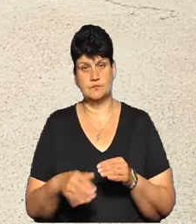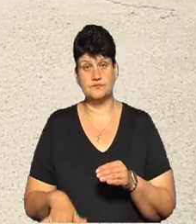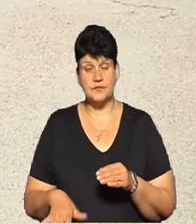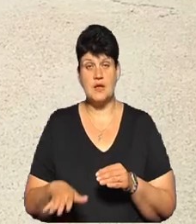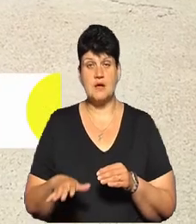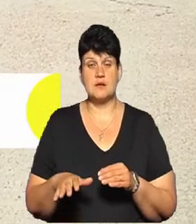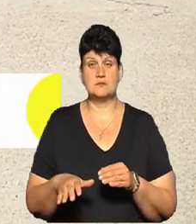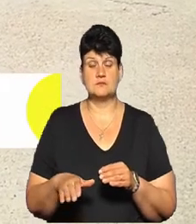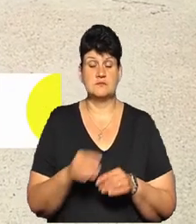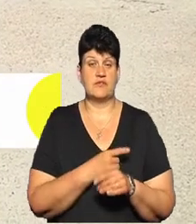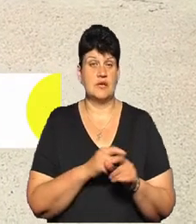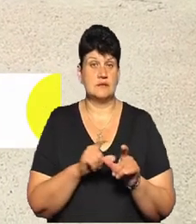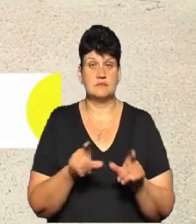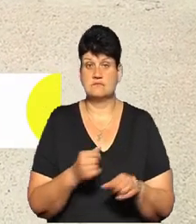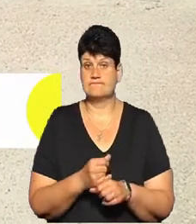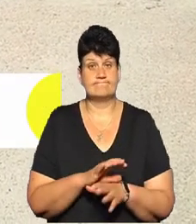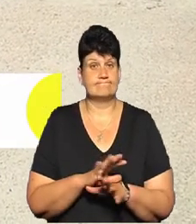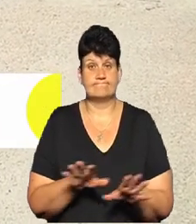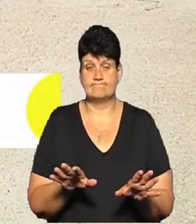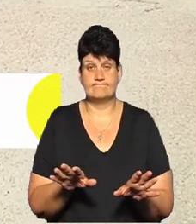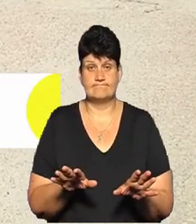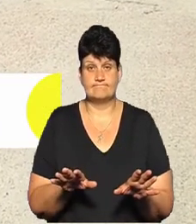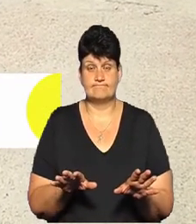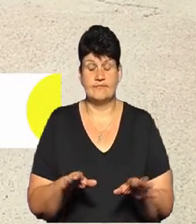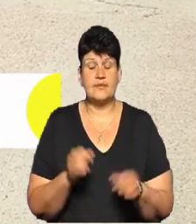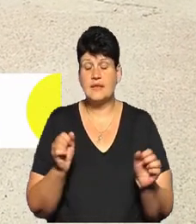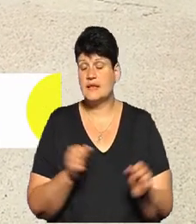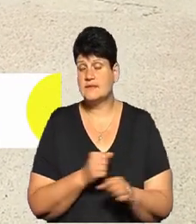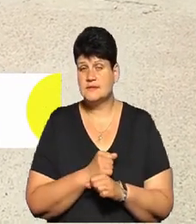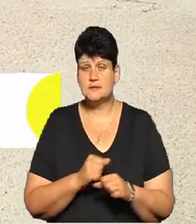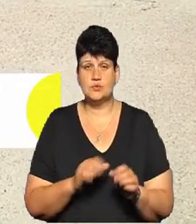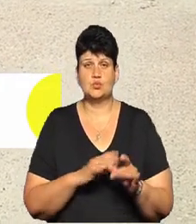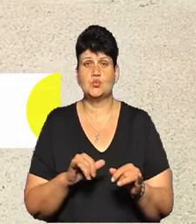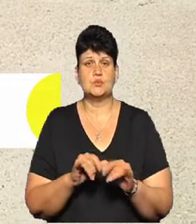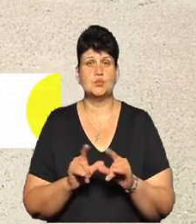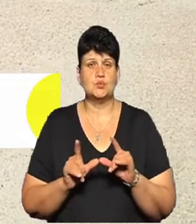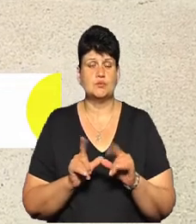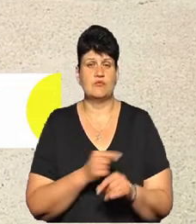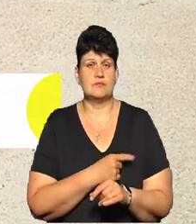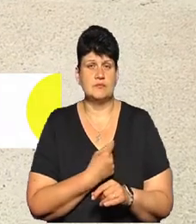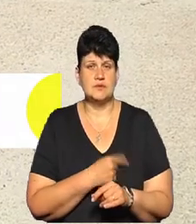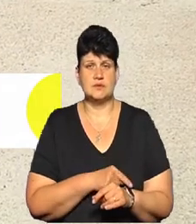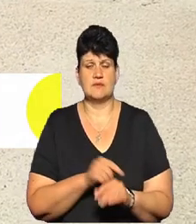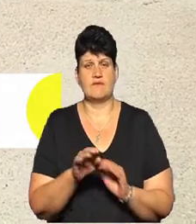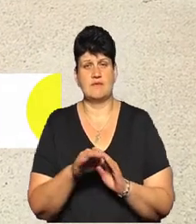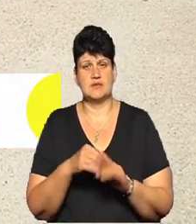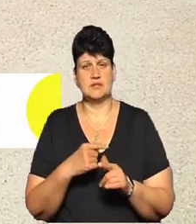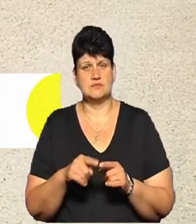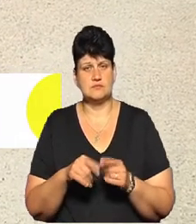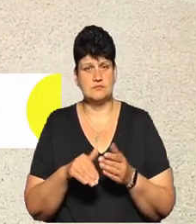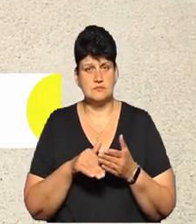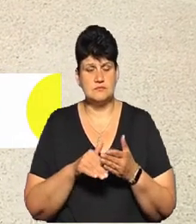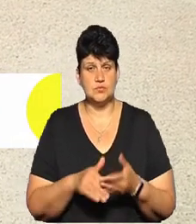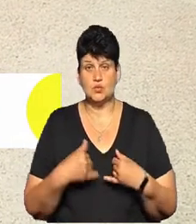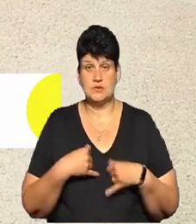момент не працювали. Невозможно было никому не поехать в больницу, не вызвать скорую, ну, потому что у нас уже не было ни